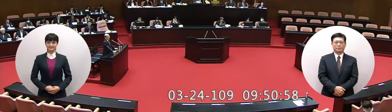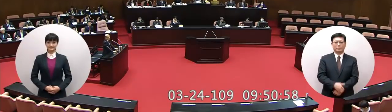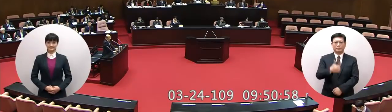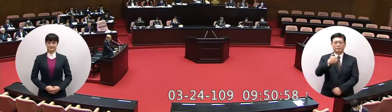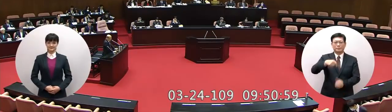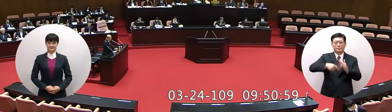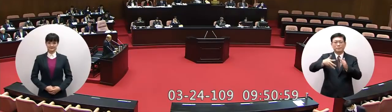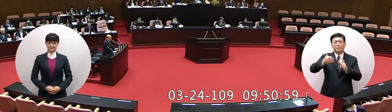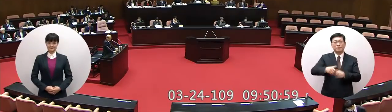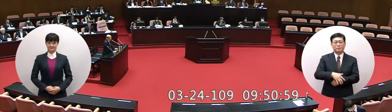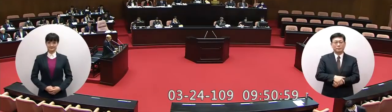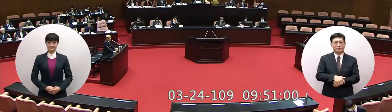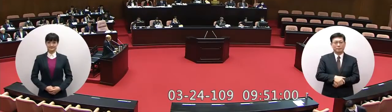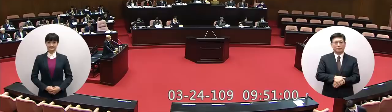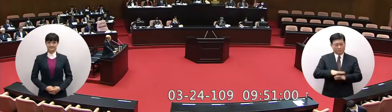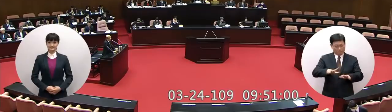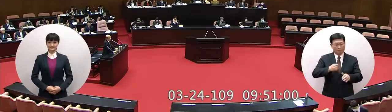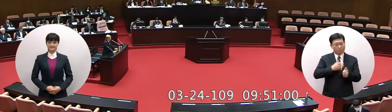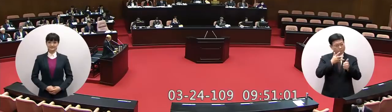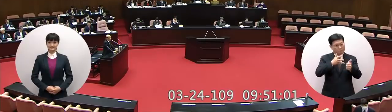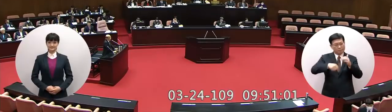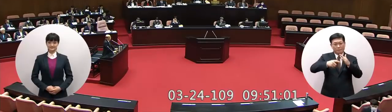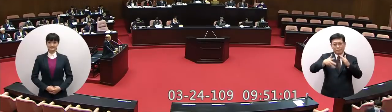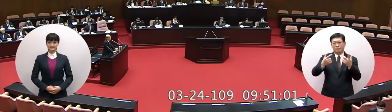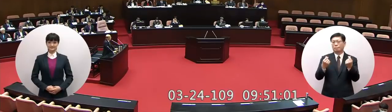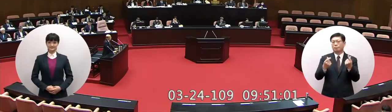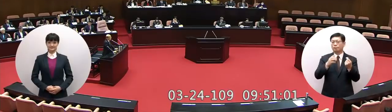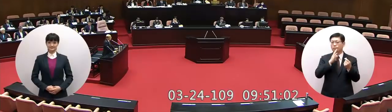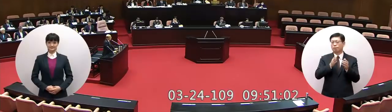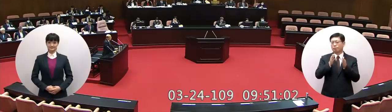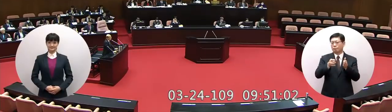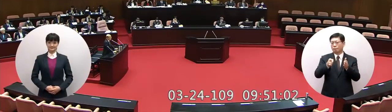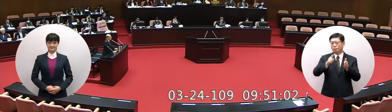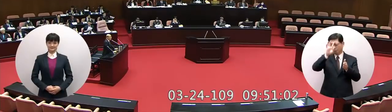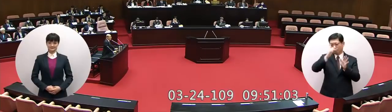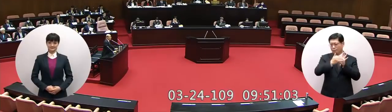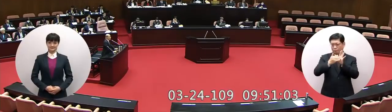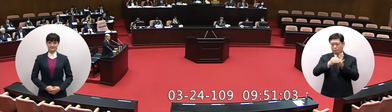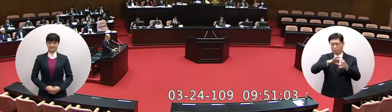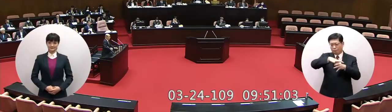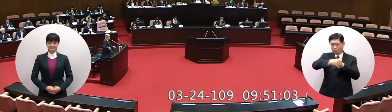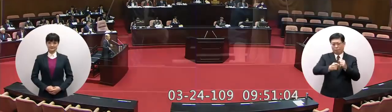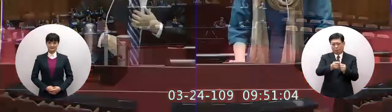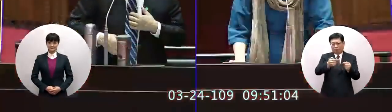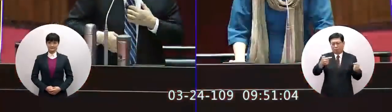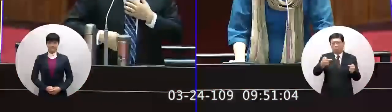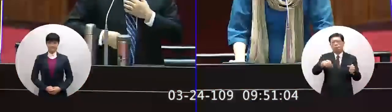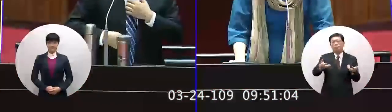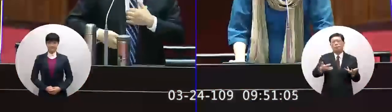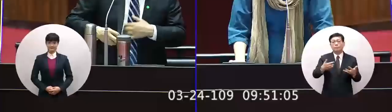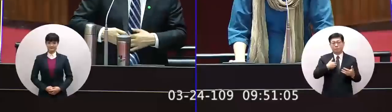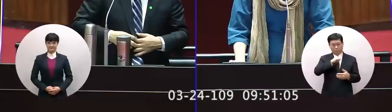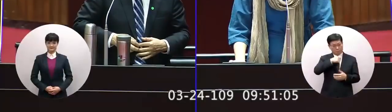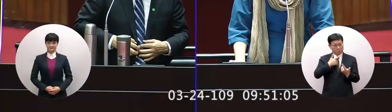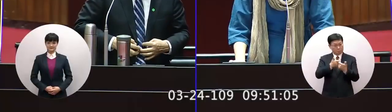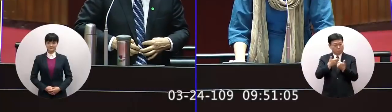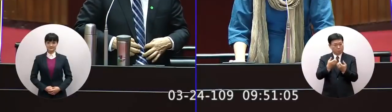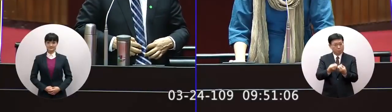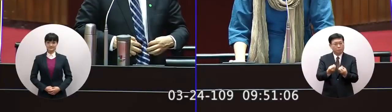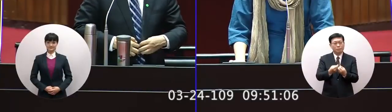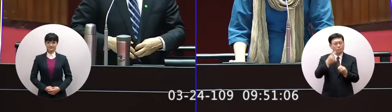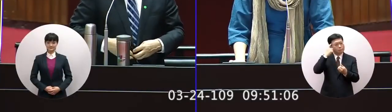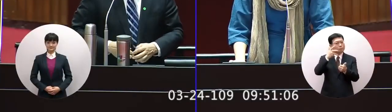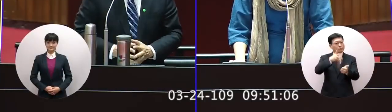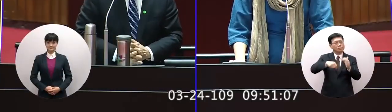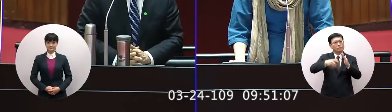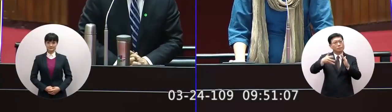谢谢院长啊，今天要就教育院长的，还是有关于这个疫情全球恶化，那台湾应该如何因应？其实我是